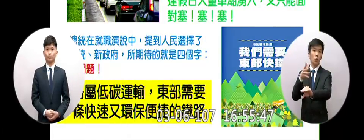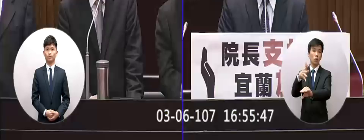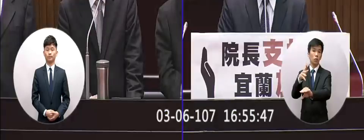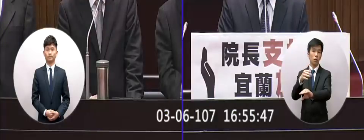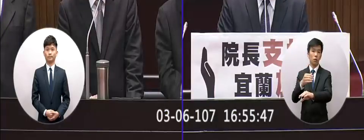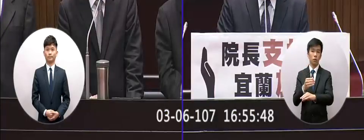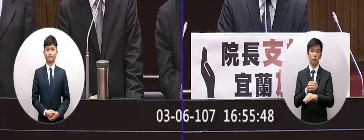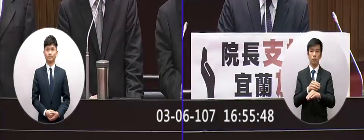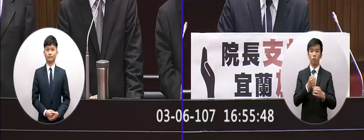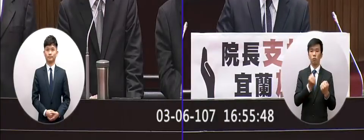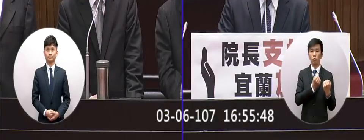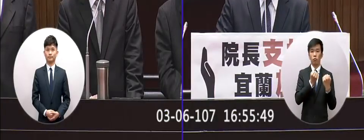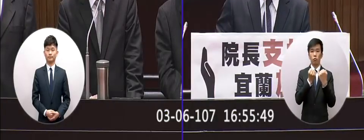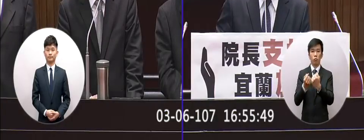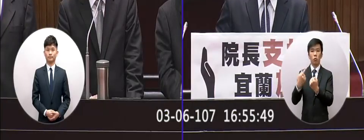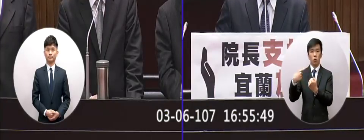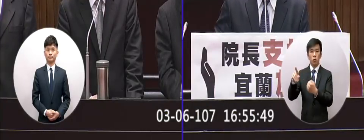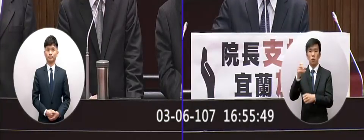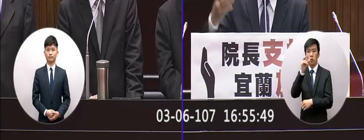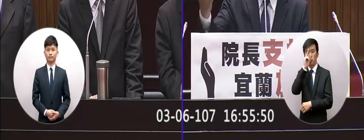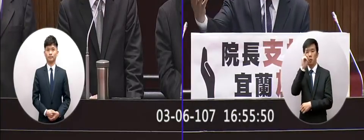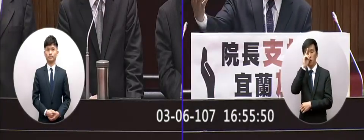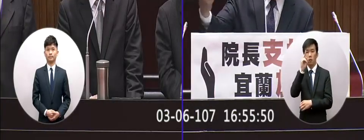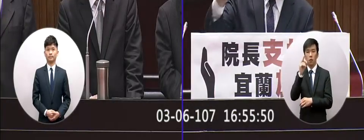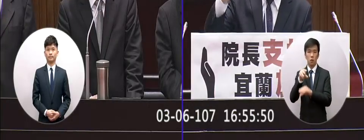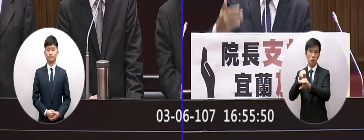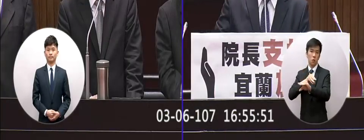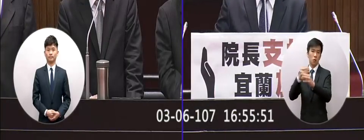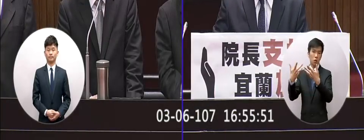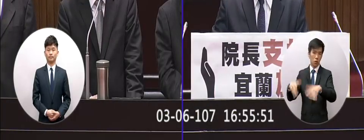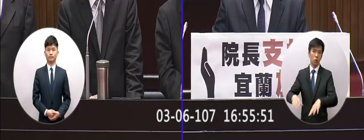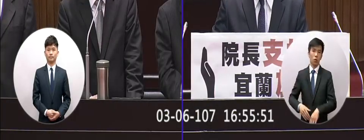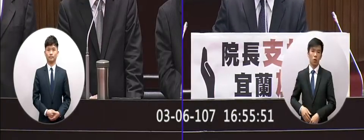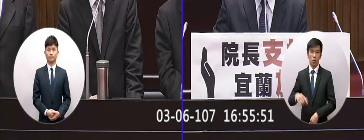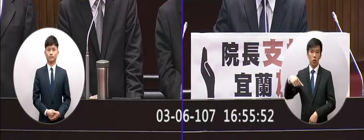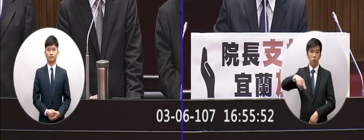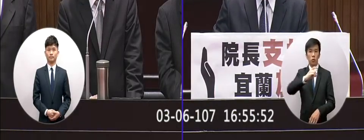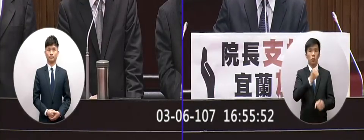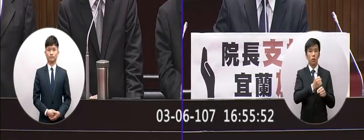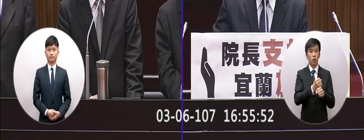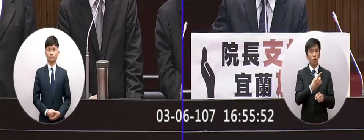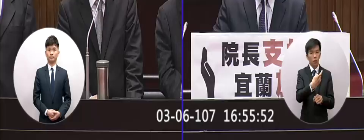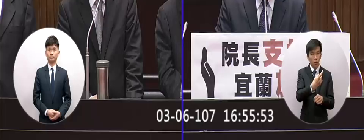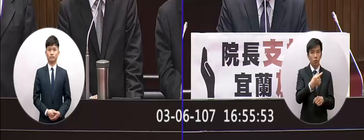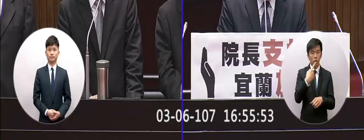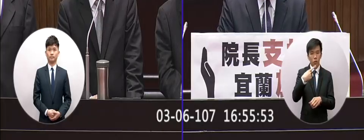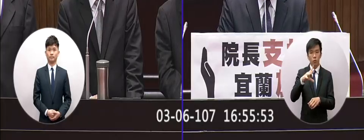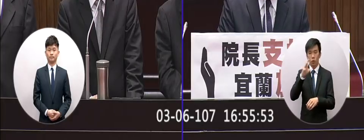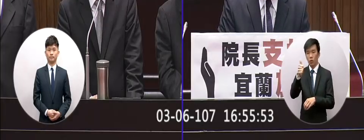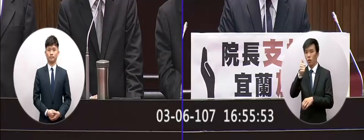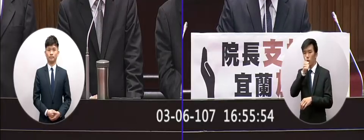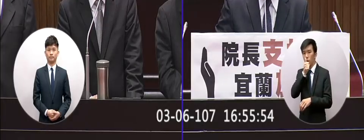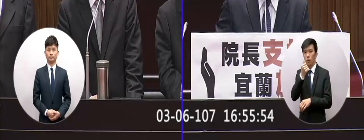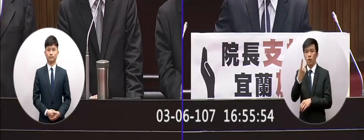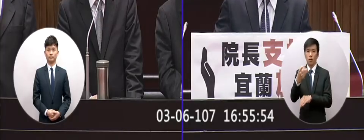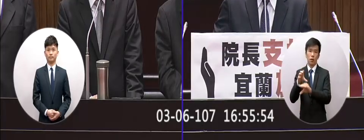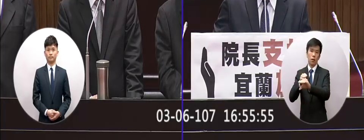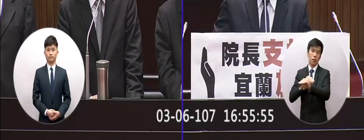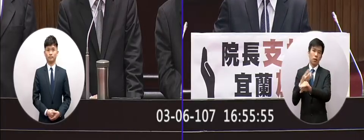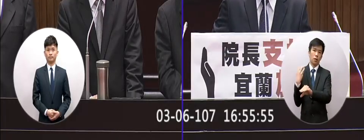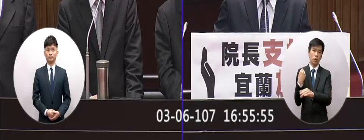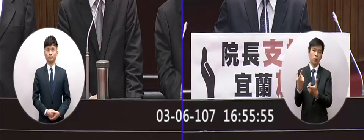县，回乡的人回不得，然后要回来上班的人又塞了好久。那面对这种问题呢，我们提出一